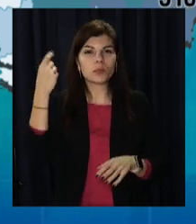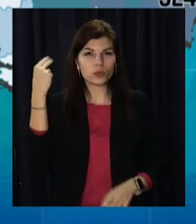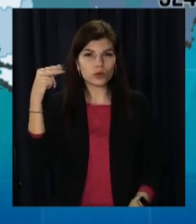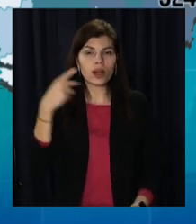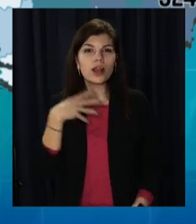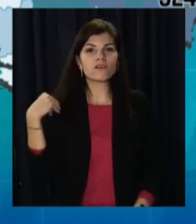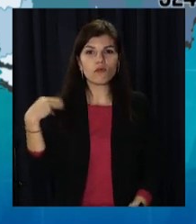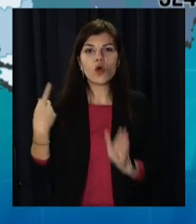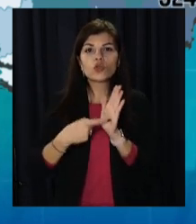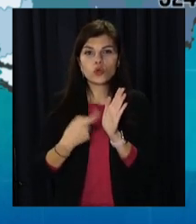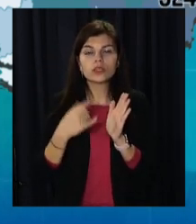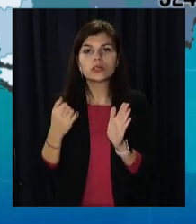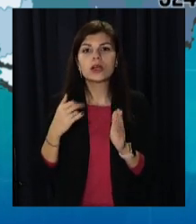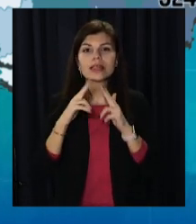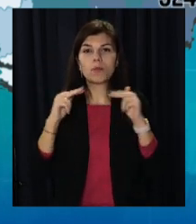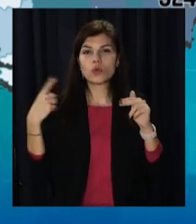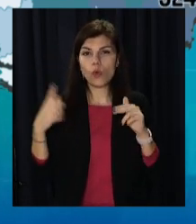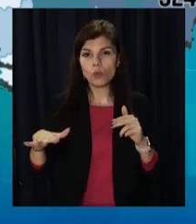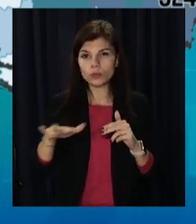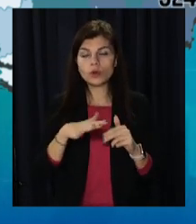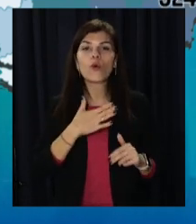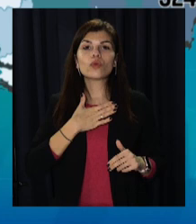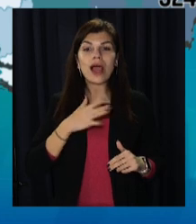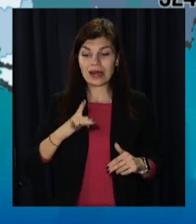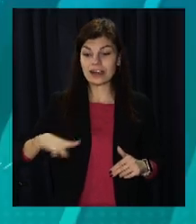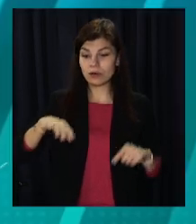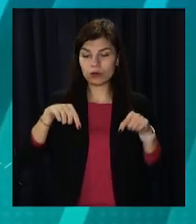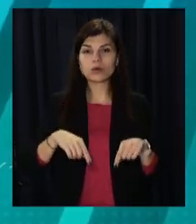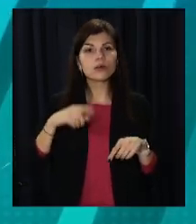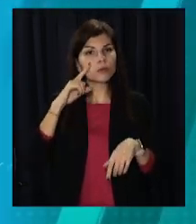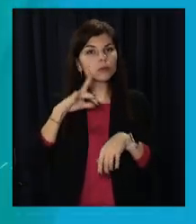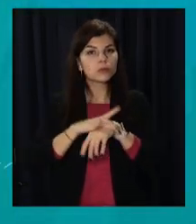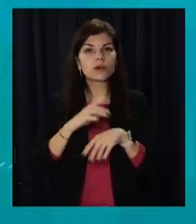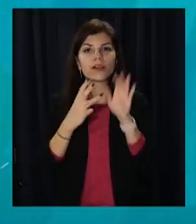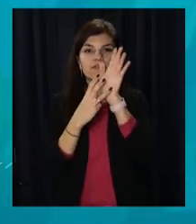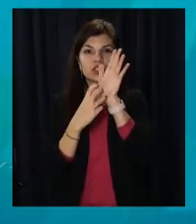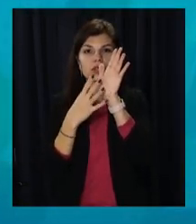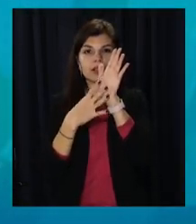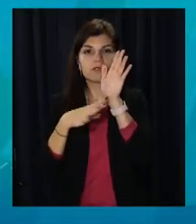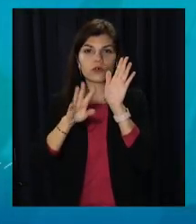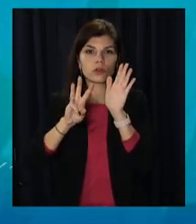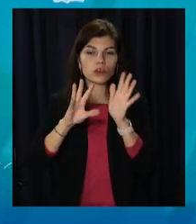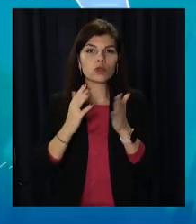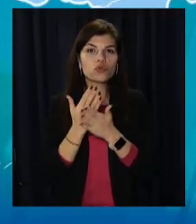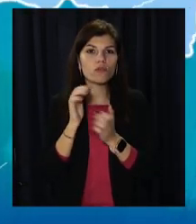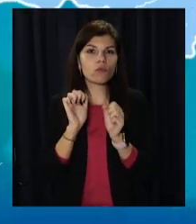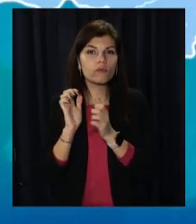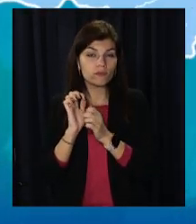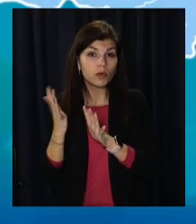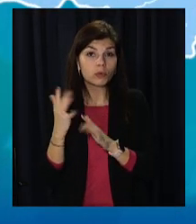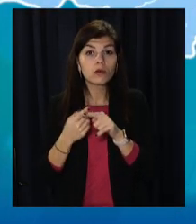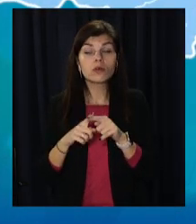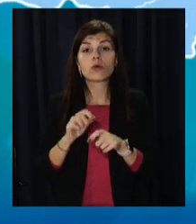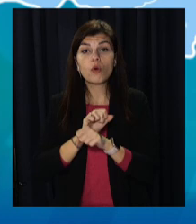Львівській, Донецькій та Дніпропетровській областях. У нашому регіоні підтвердили 893 нові випадки корони. У